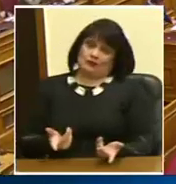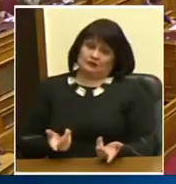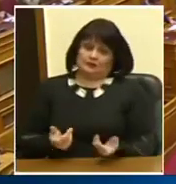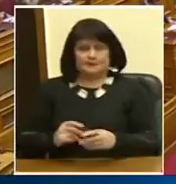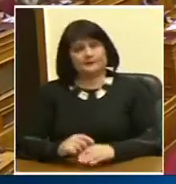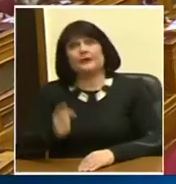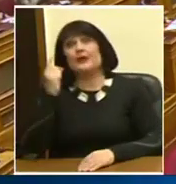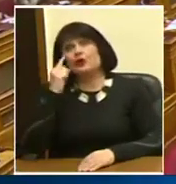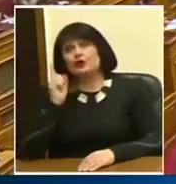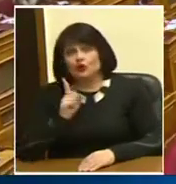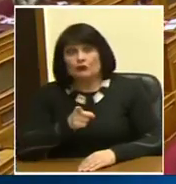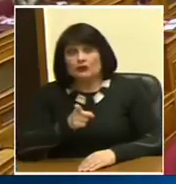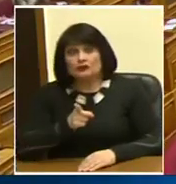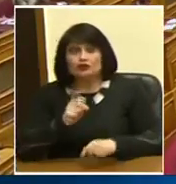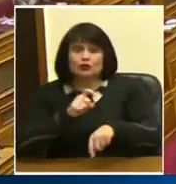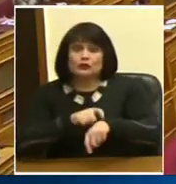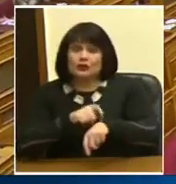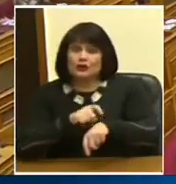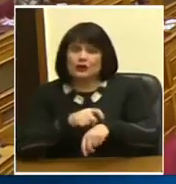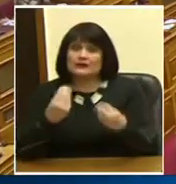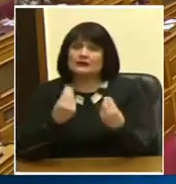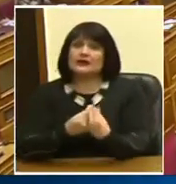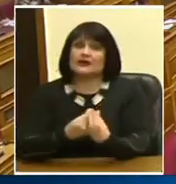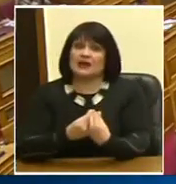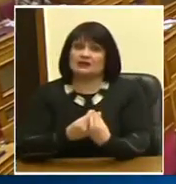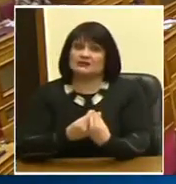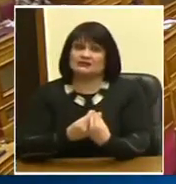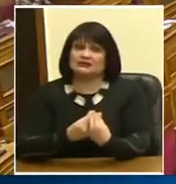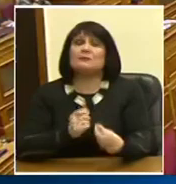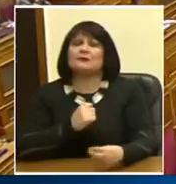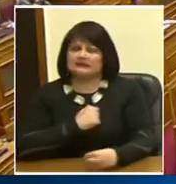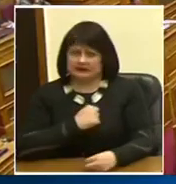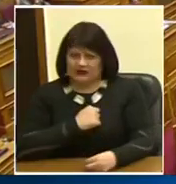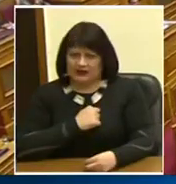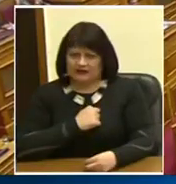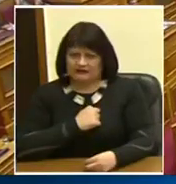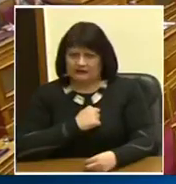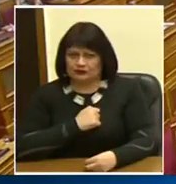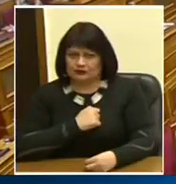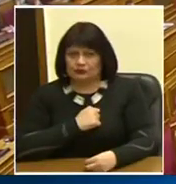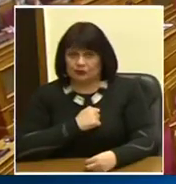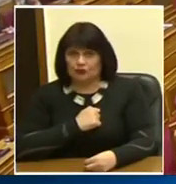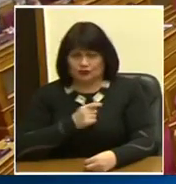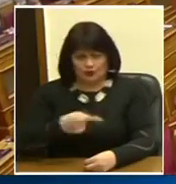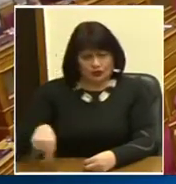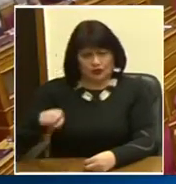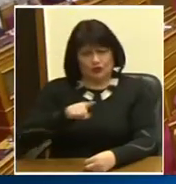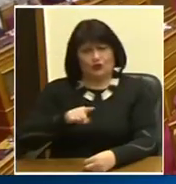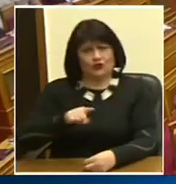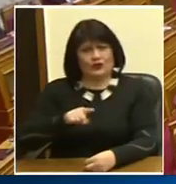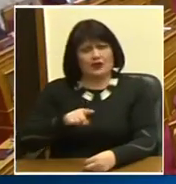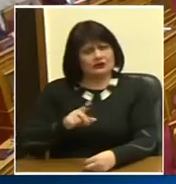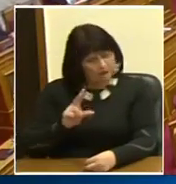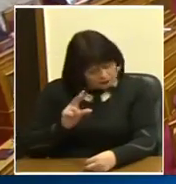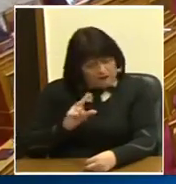Νομίζω λοιπόν ότι έχει έρθει πλέον η ώρα, και θέλω να πιστεύω ότι αυτό αποτελεί κοινό τόπο για τη μεγάλη πλειοψηφία της Βουλής